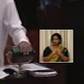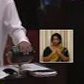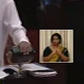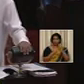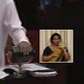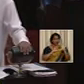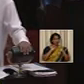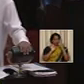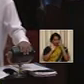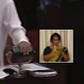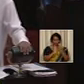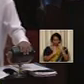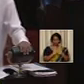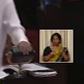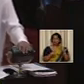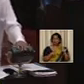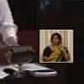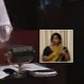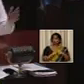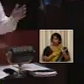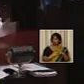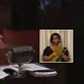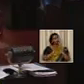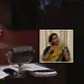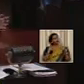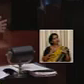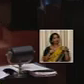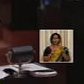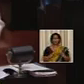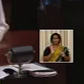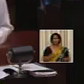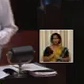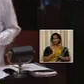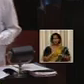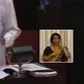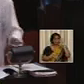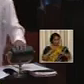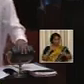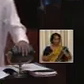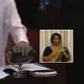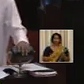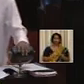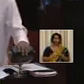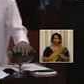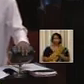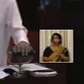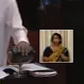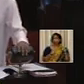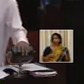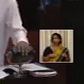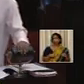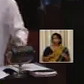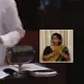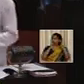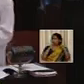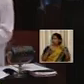දත්ත ඉදිරිපත් කළා තිබෙනවා මේ රටේ විශාල ප්‍රමාණයක් ලක්ෂ සංඛ්‍යාත ජනතාව දුප්පත්කමට පත් වෙලා තිබෙනවා